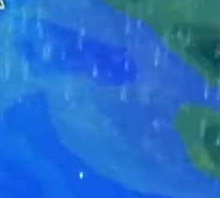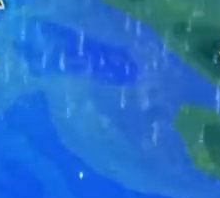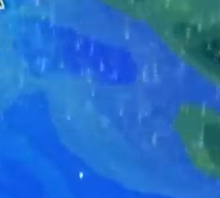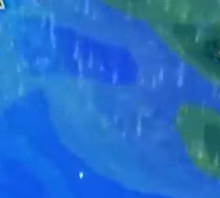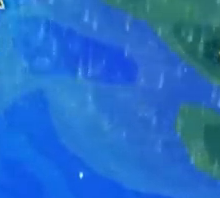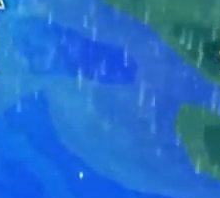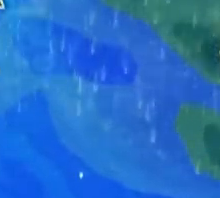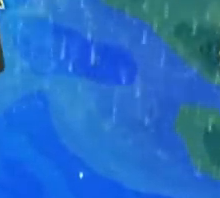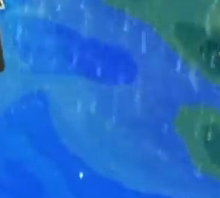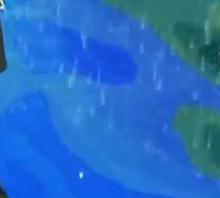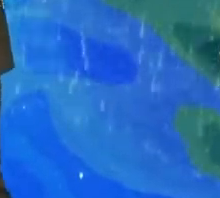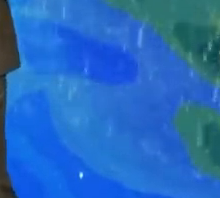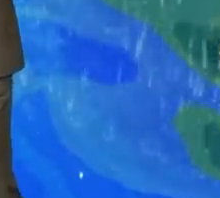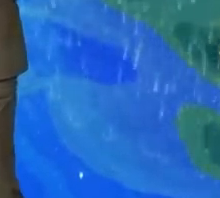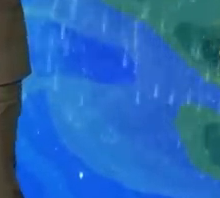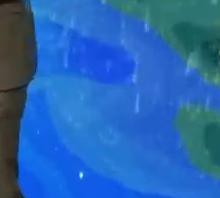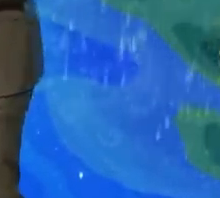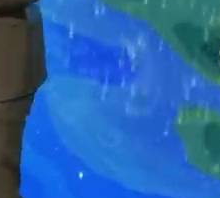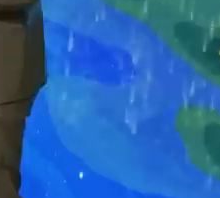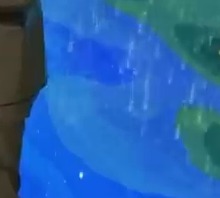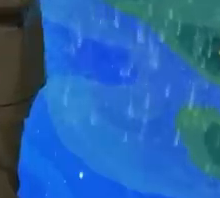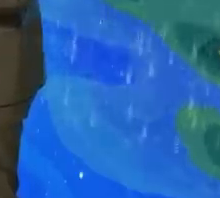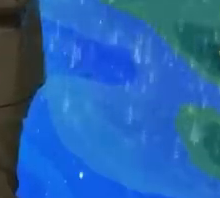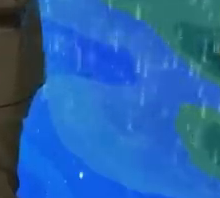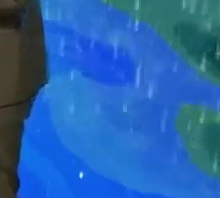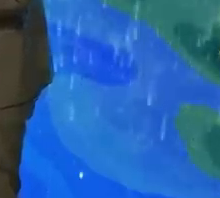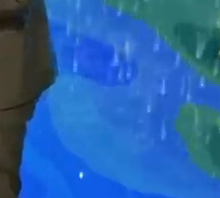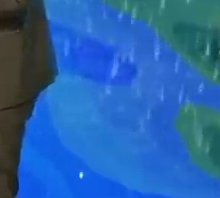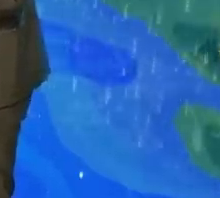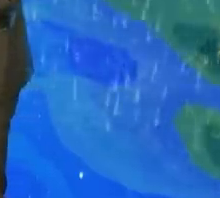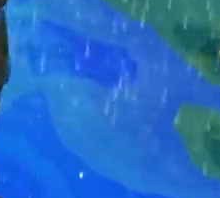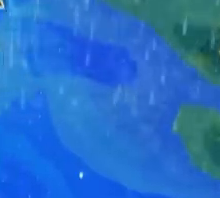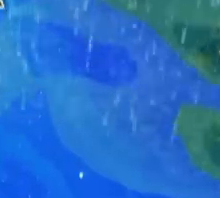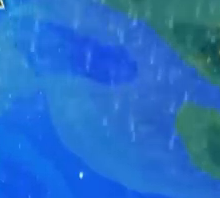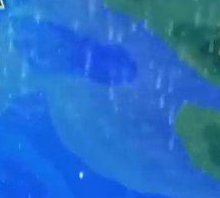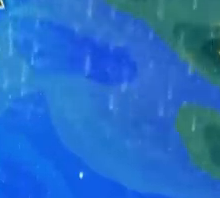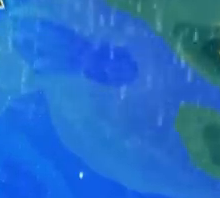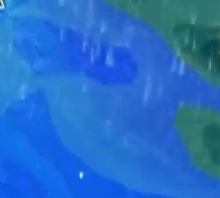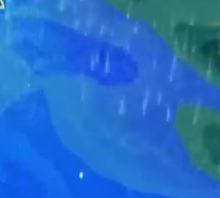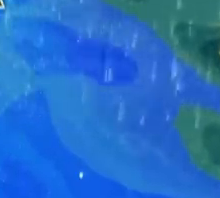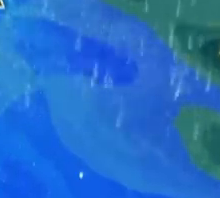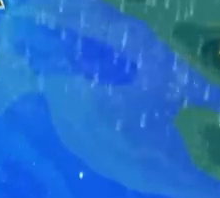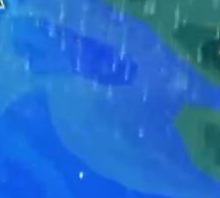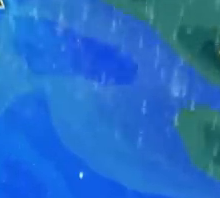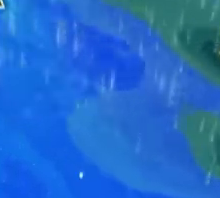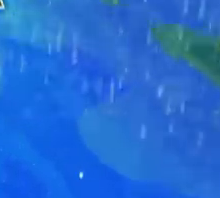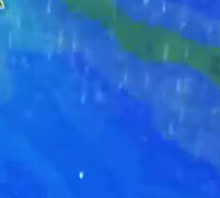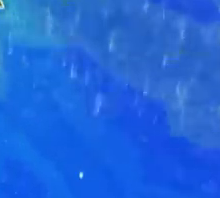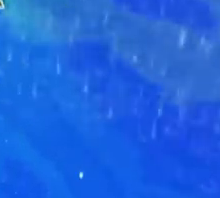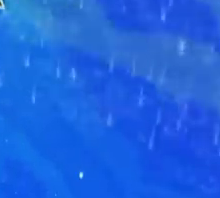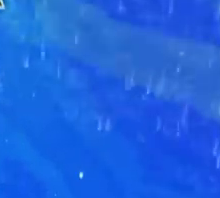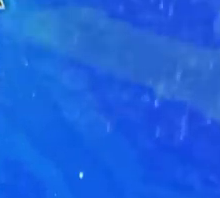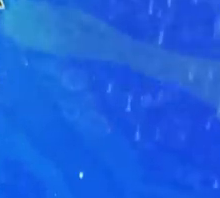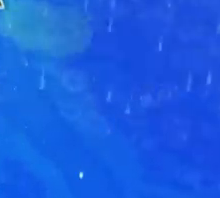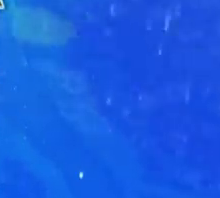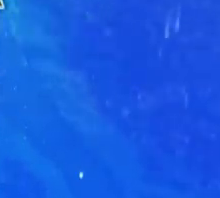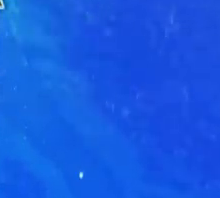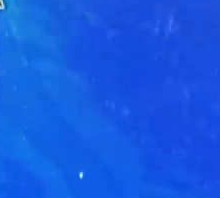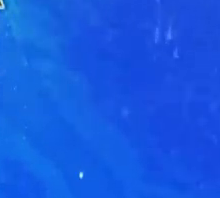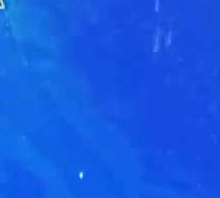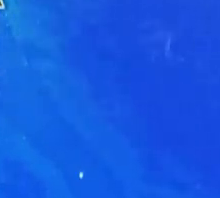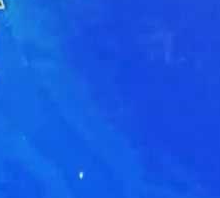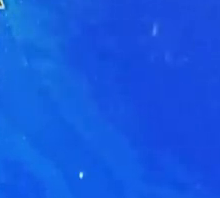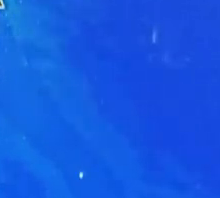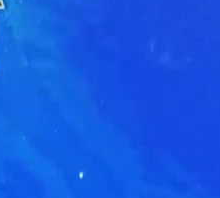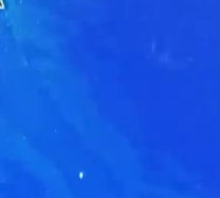Dinagat Islands. Sa umaga, meron na rin mga pag-ulan sa Agusan Provinces at malaking bahagi ng Northern Mindanao. Sa tanghali naman, maulan din sa